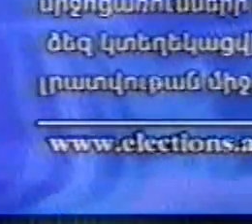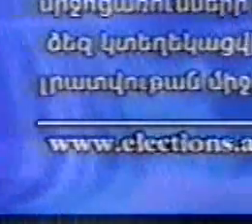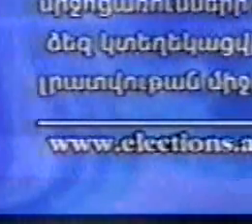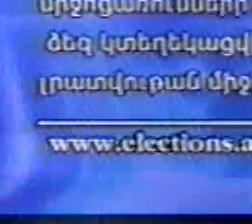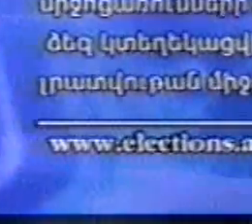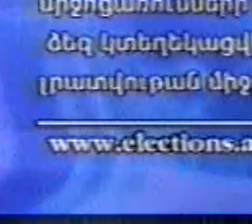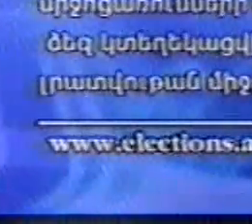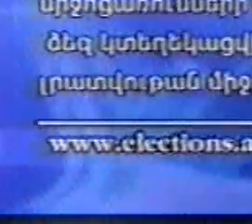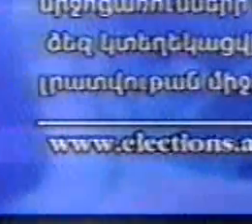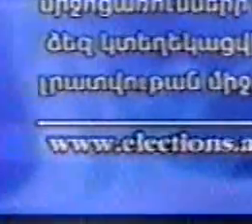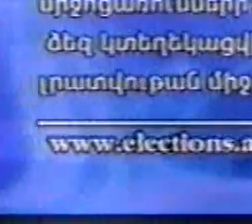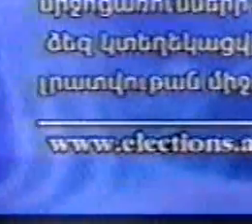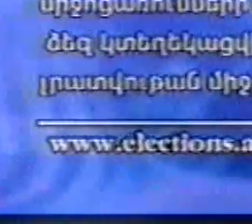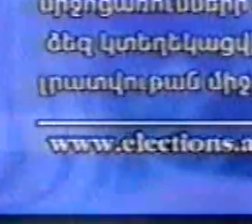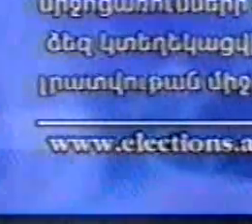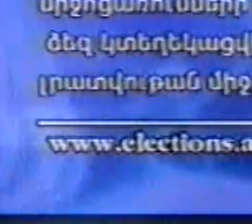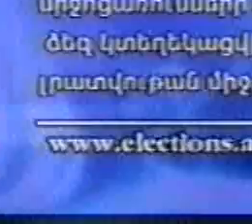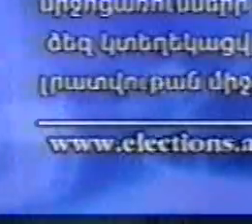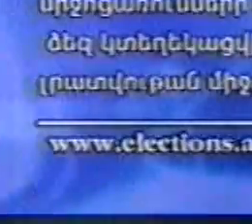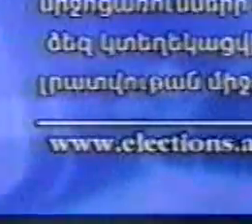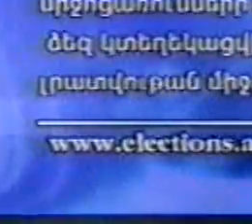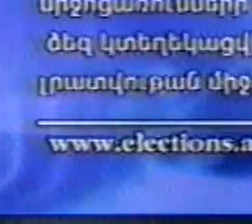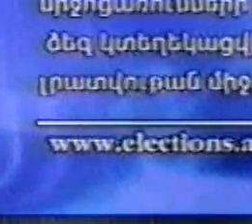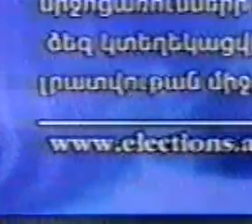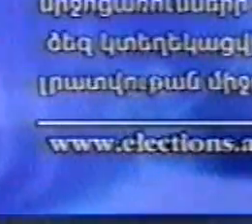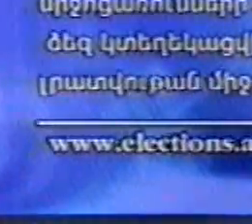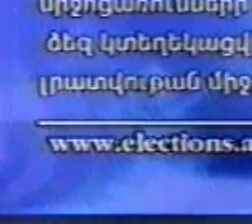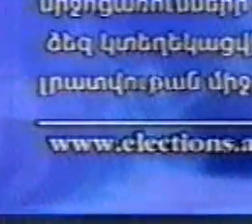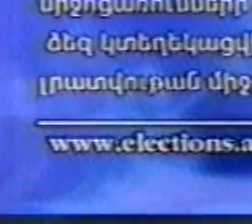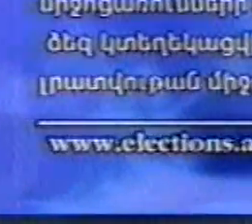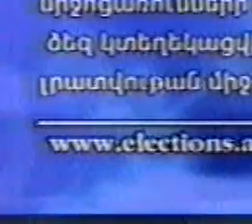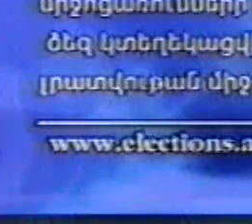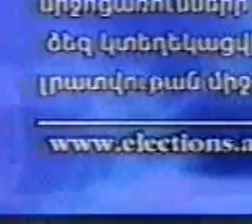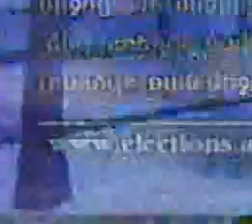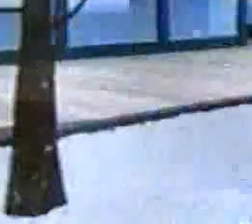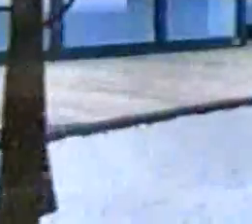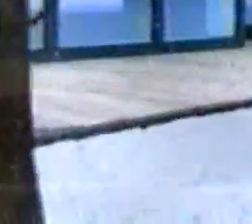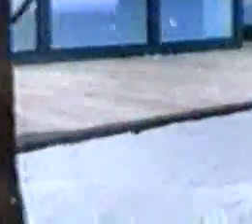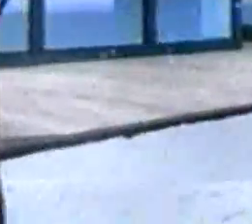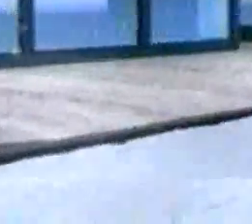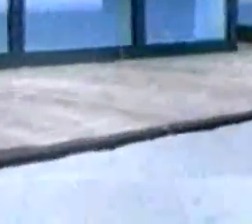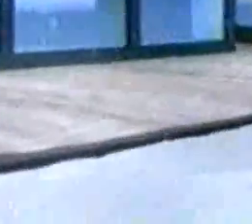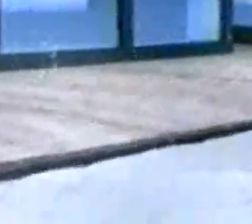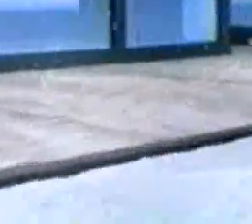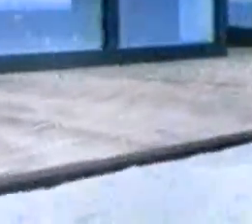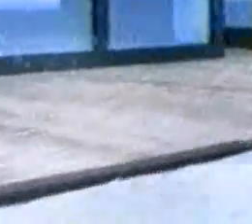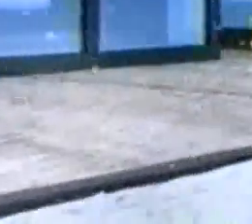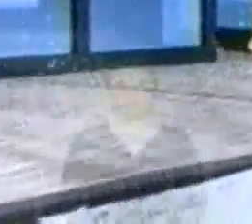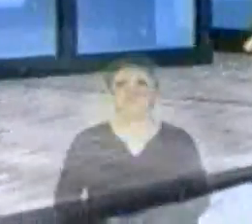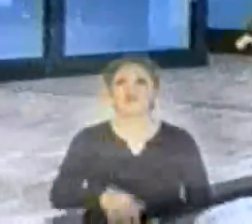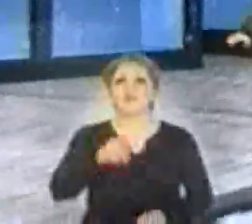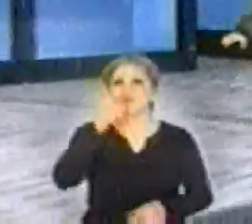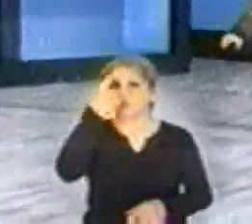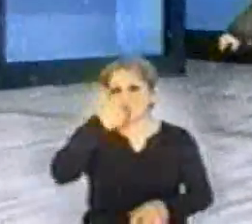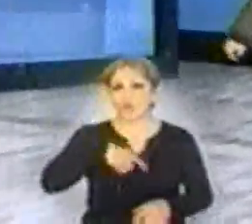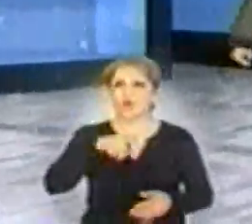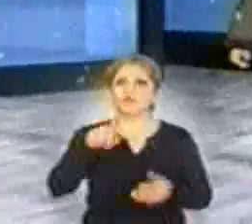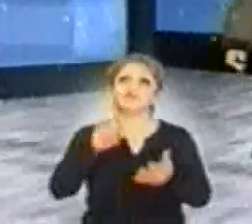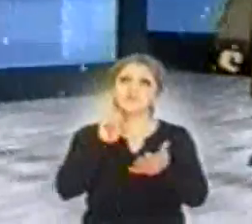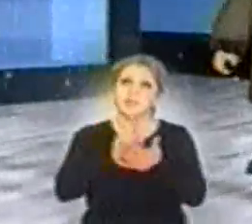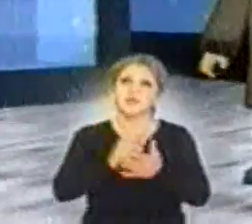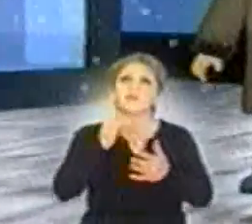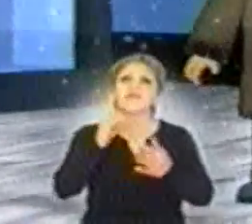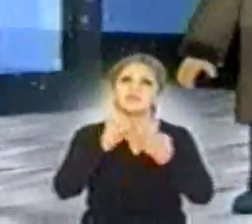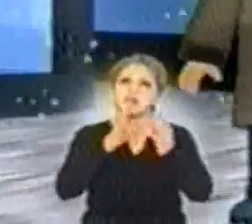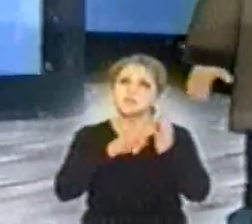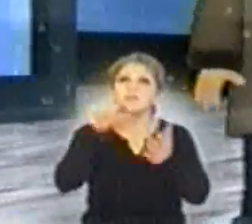անգամ ձեզ կտեղեկացվի զանգվածային լրատվության միջոցներով։ Յուրաքանչյուրի սպարտքն է փետրվարի 19-ին մասնակցել